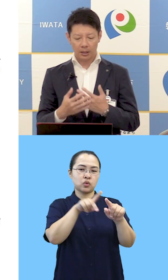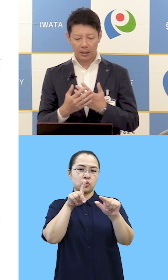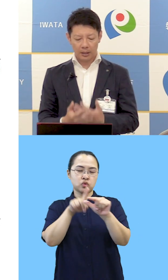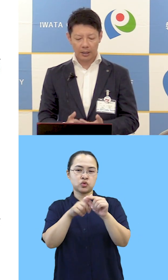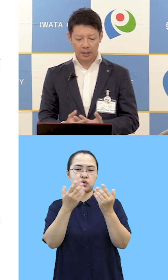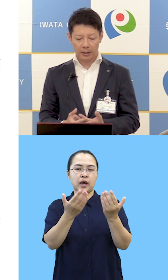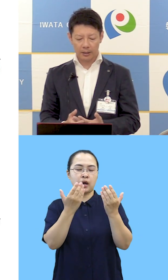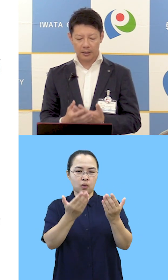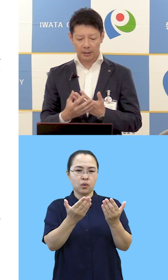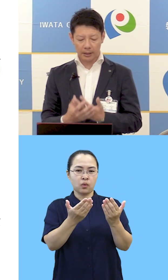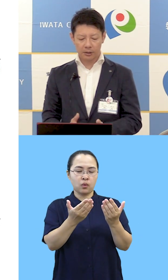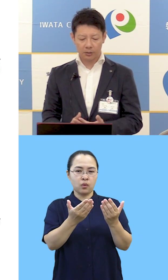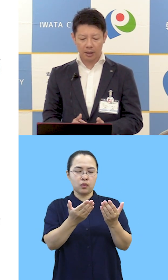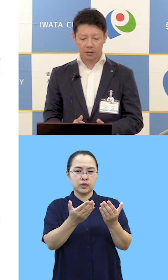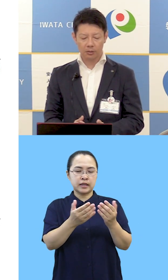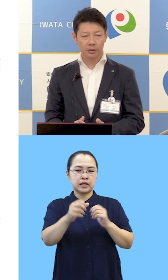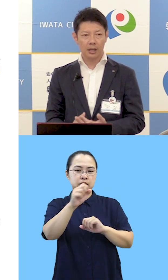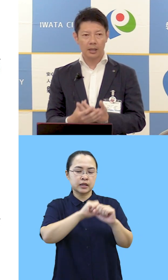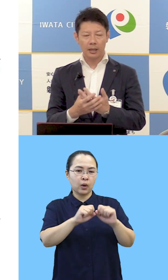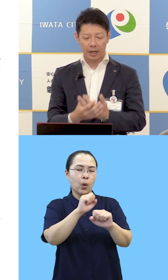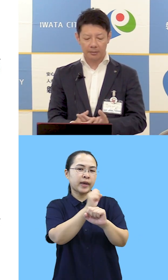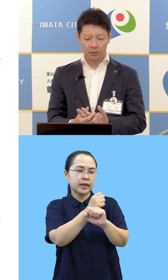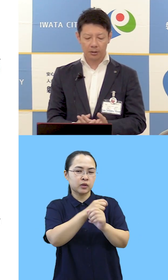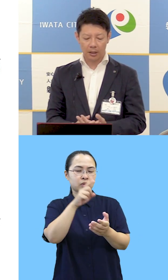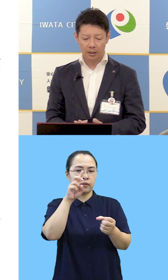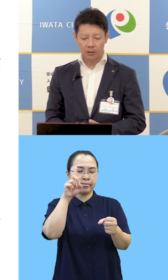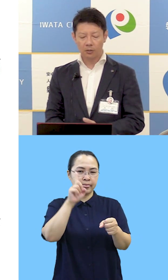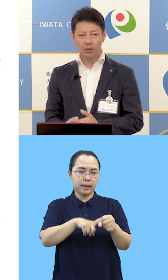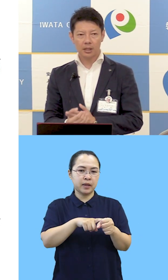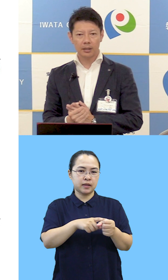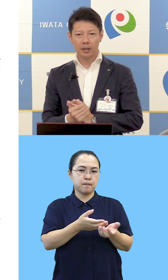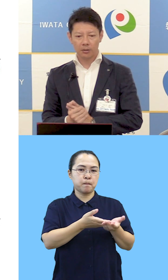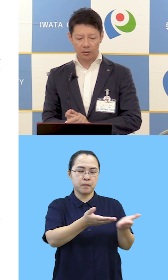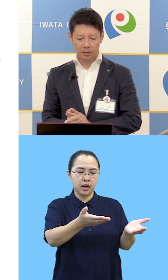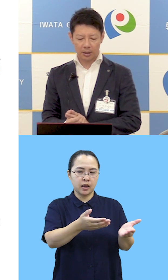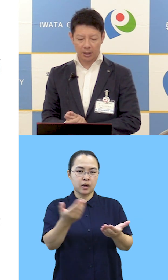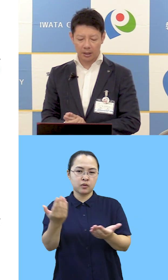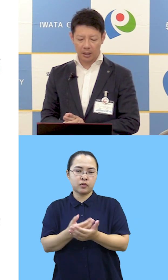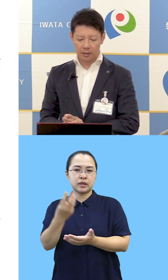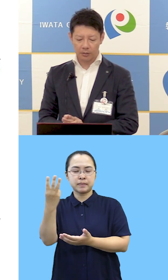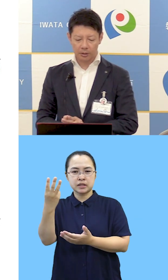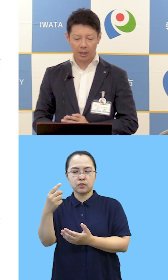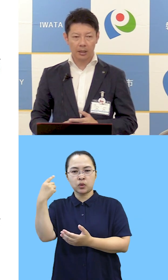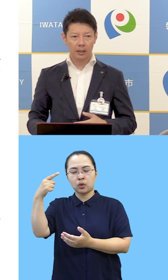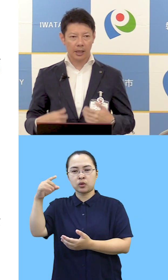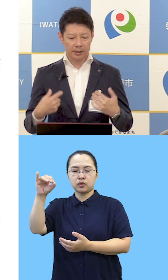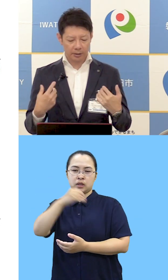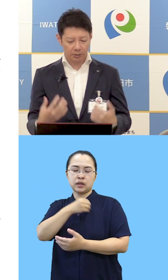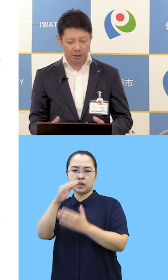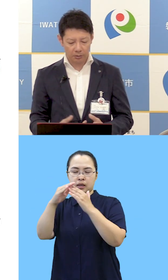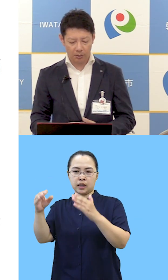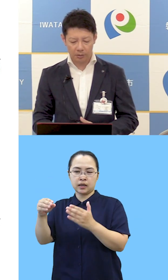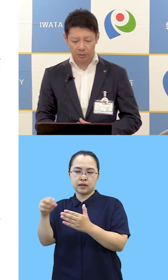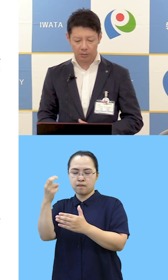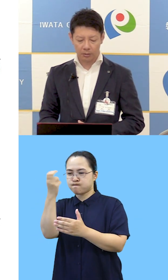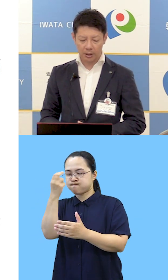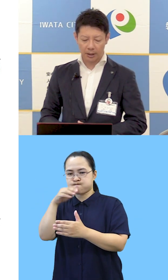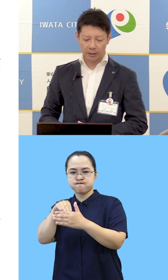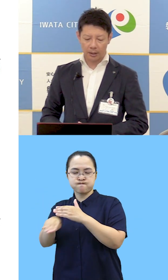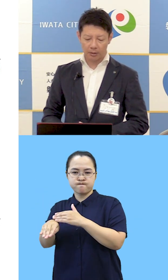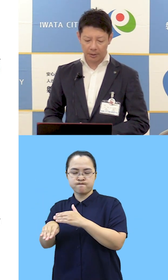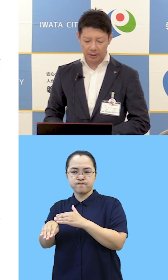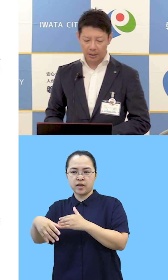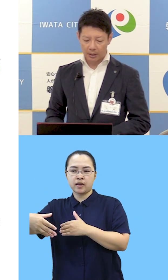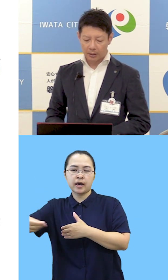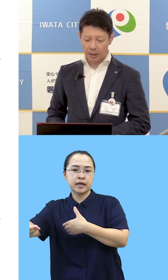に活用研究として配備をして、残り3台を教育委員会で管理をして貸し出しをしていくということ